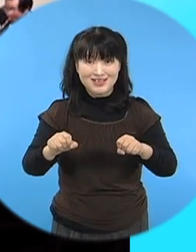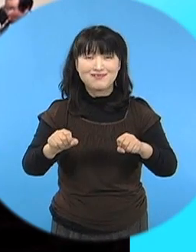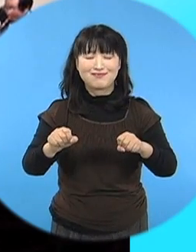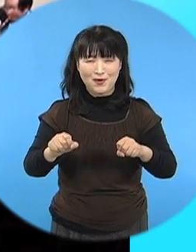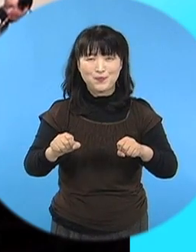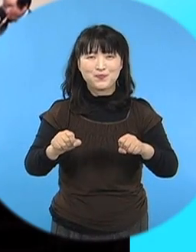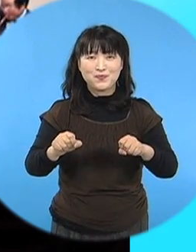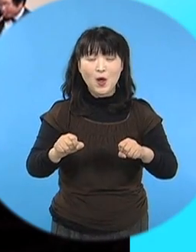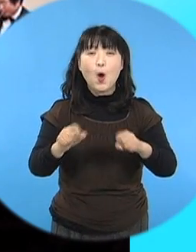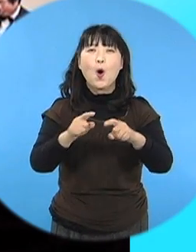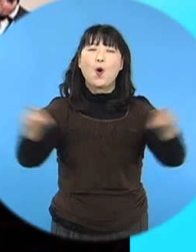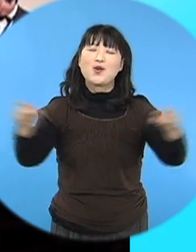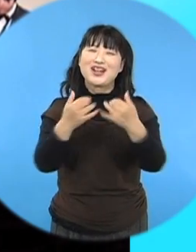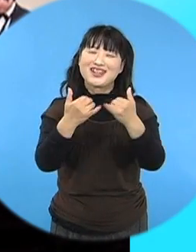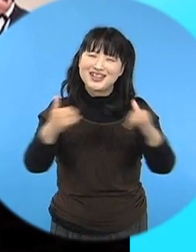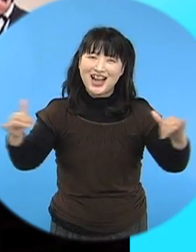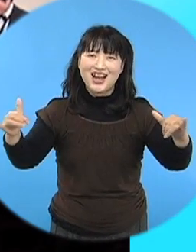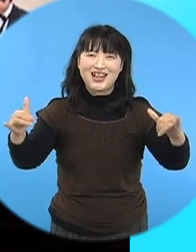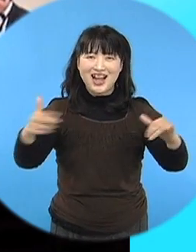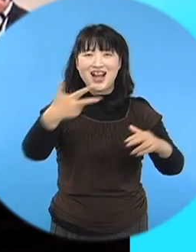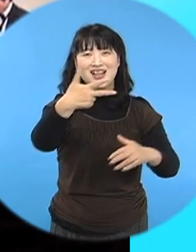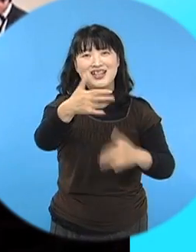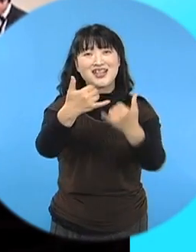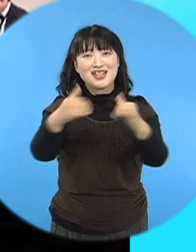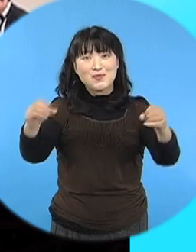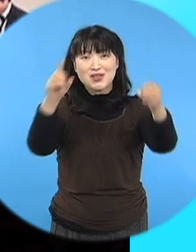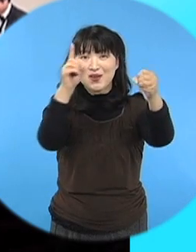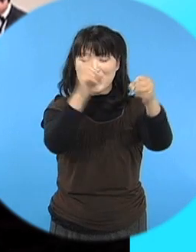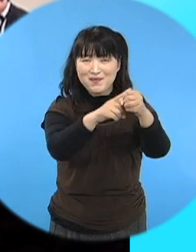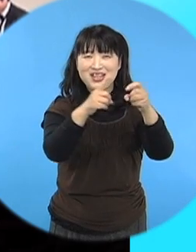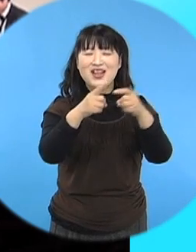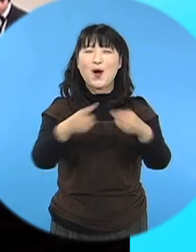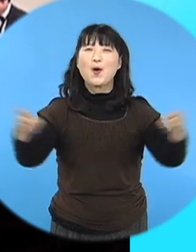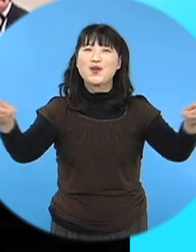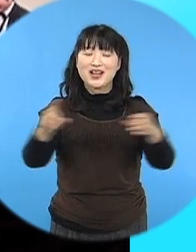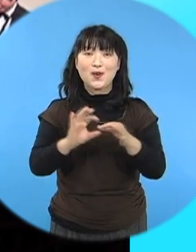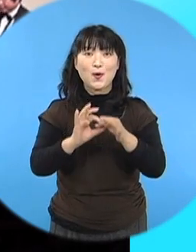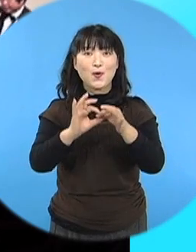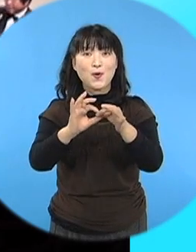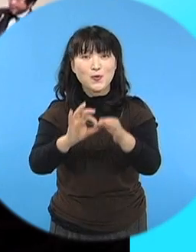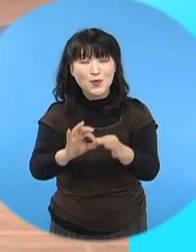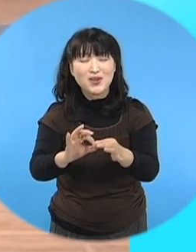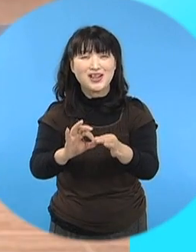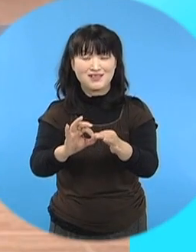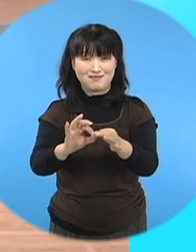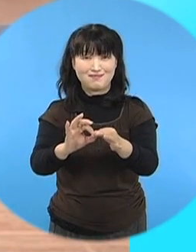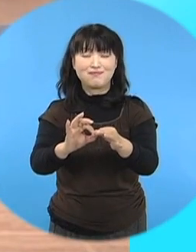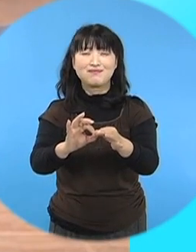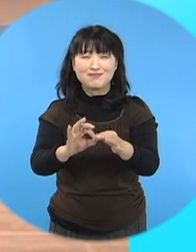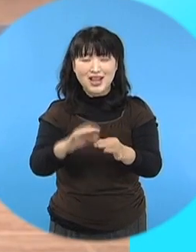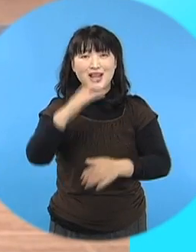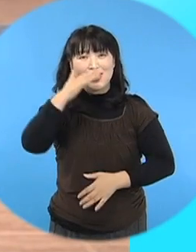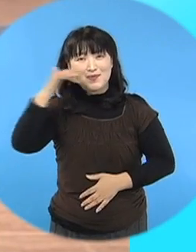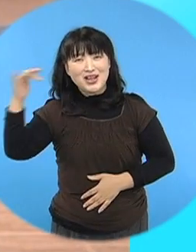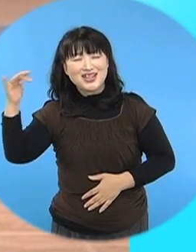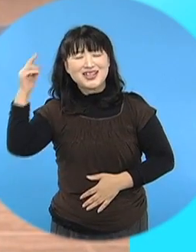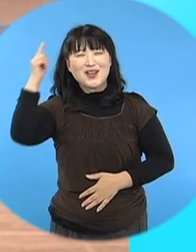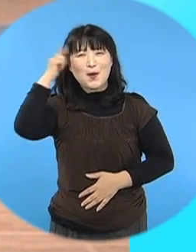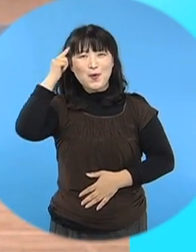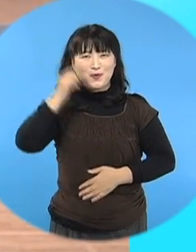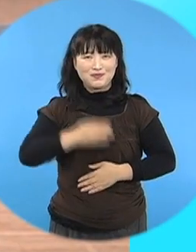市在住の音楽家たちが市民のために向けて音楽を届けたらとても素晴らしいことと思っております